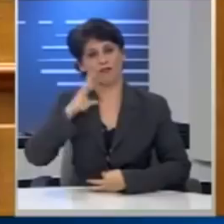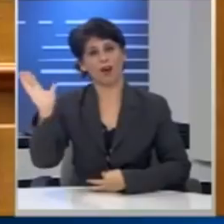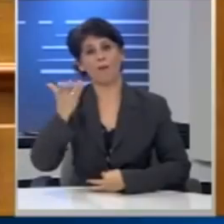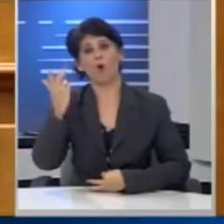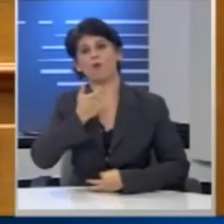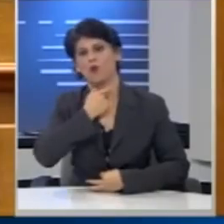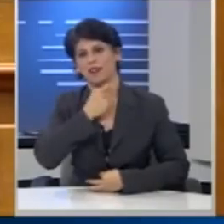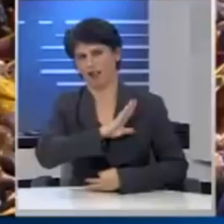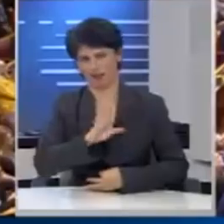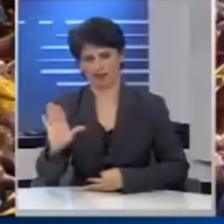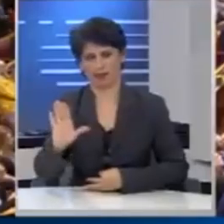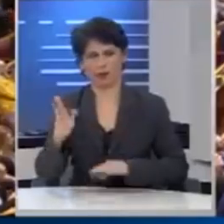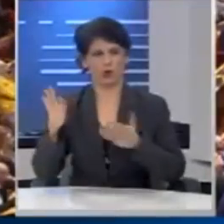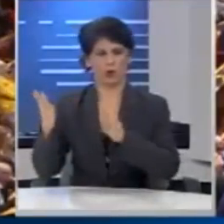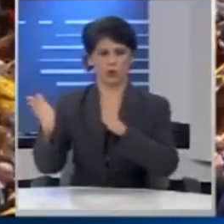πρέπει.